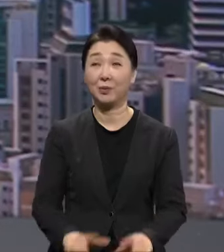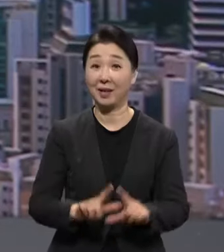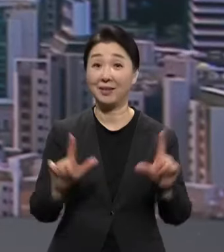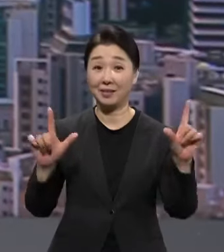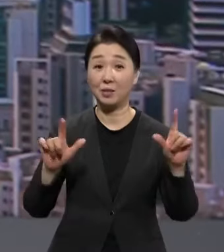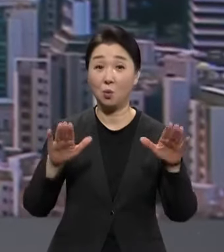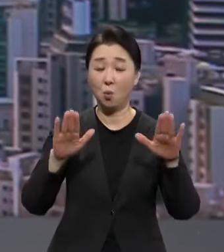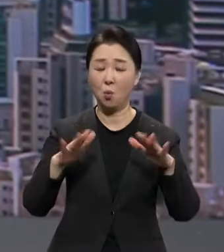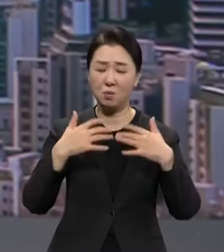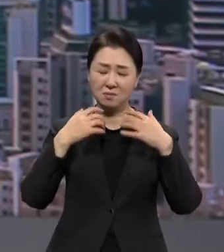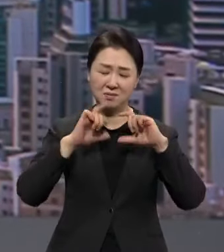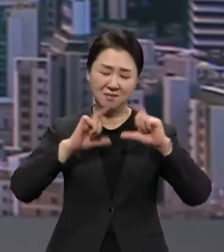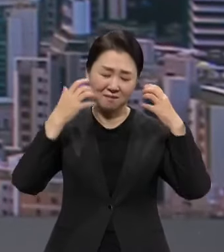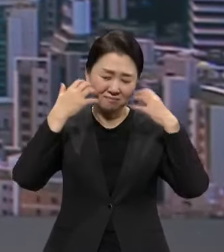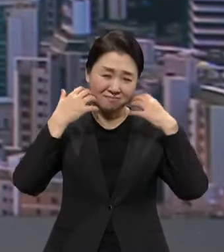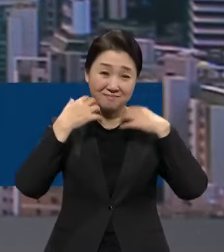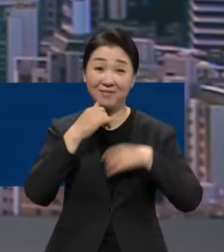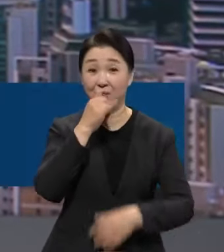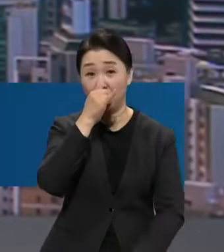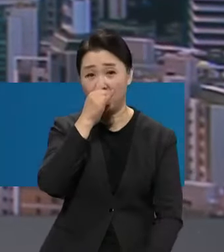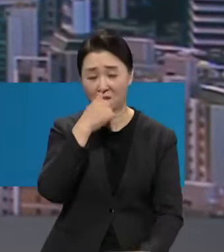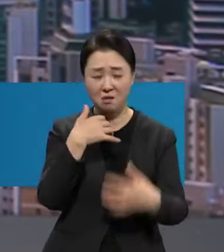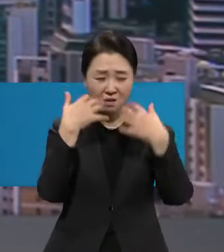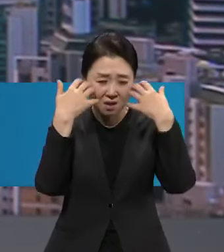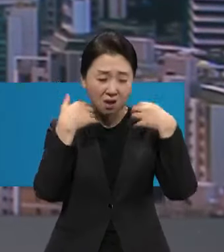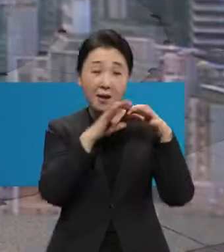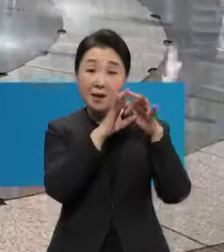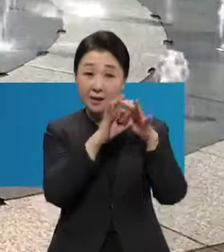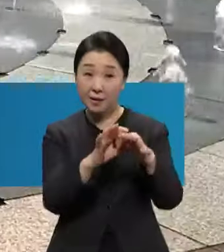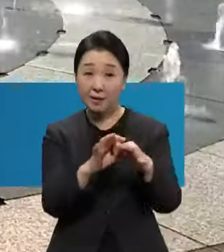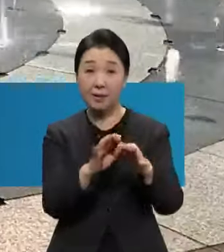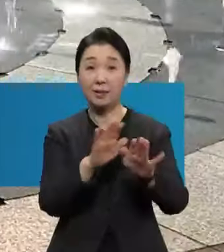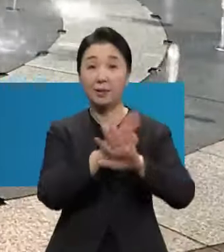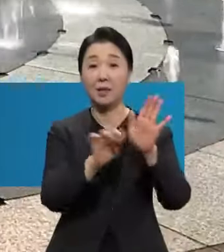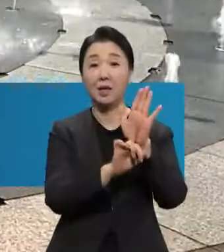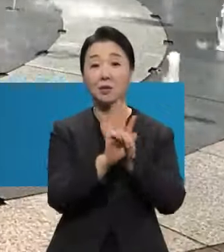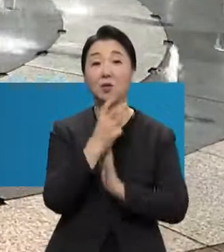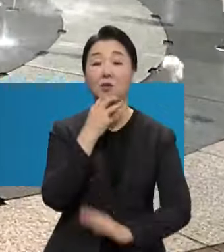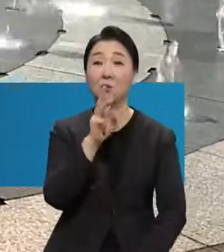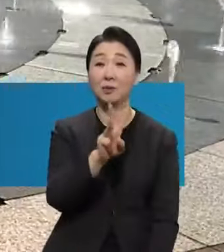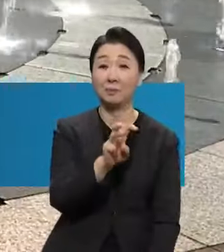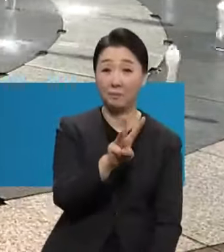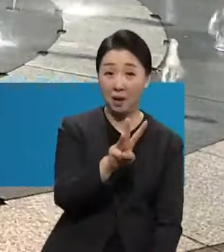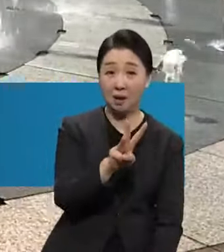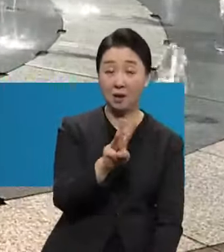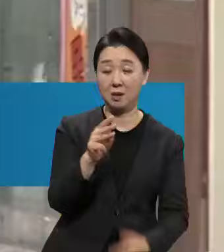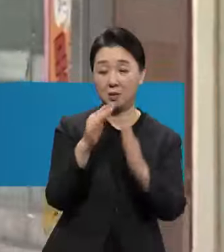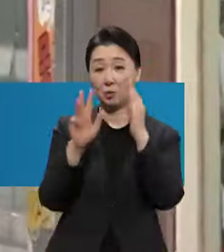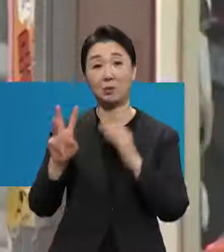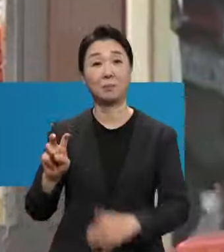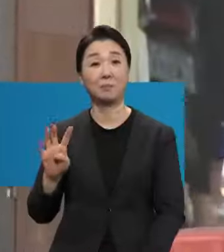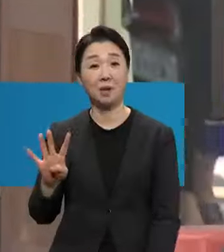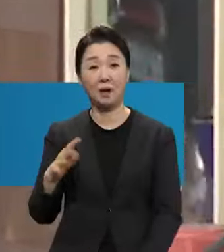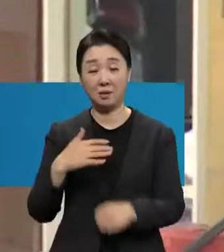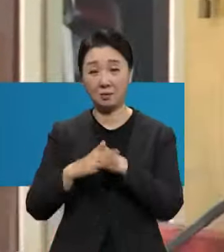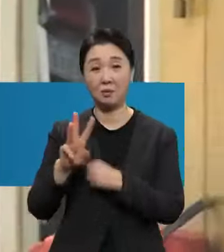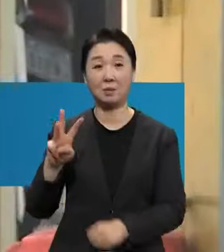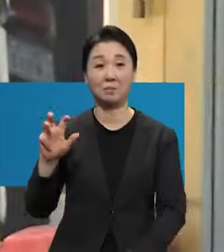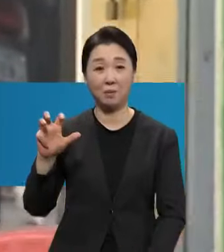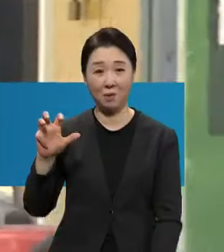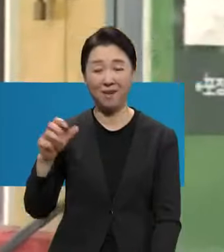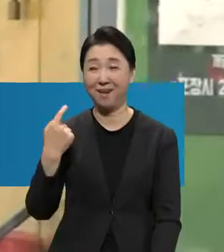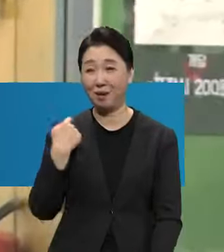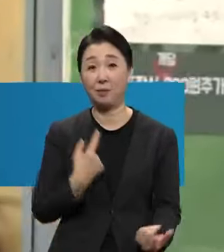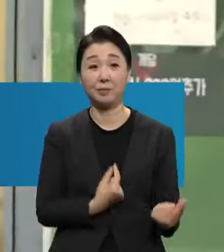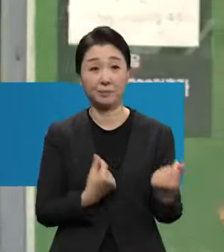날씨입니다. 오늘도 후텁지근한 날씨 속에 폭염이 이어집니다. 낮 최고 기온은 서울이 33도, 전주가 34도, 대구 35도